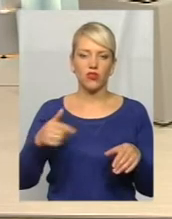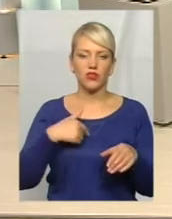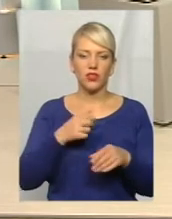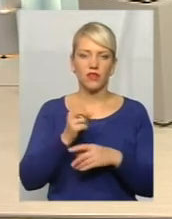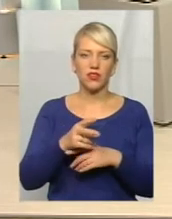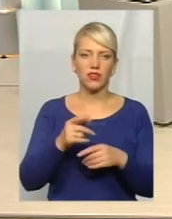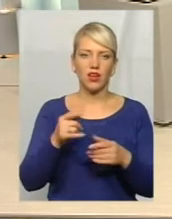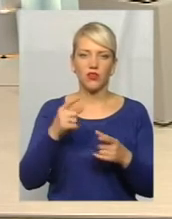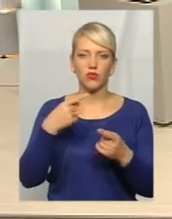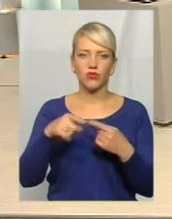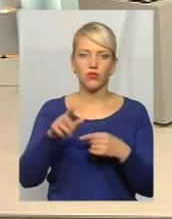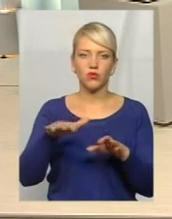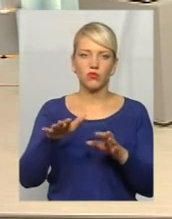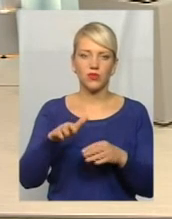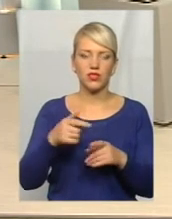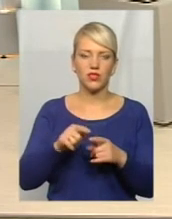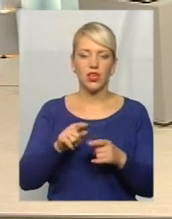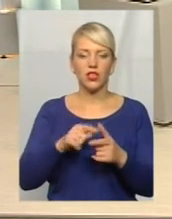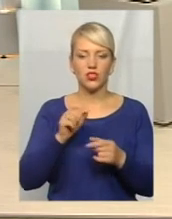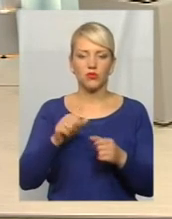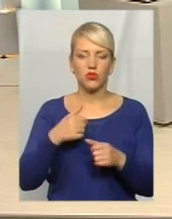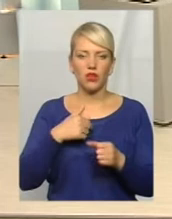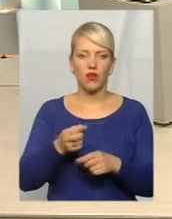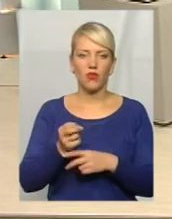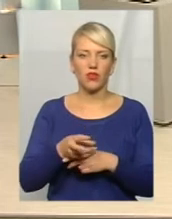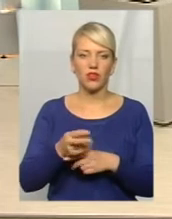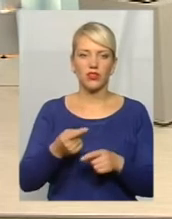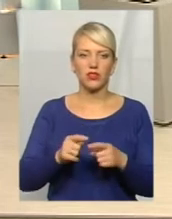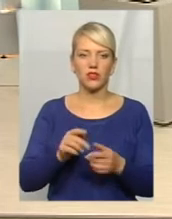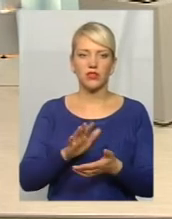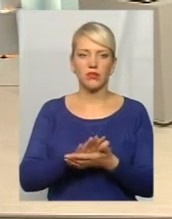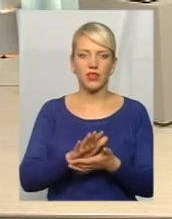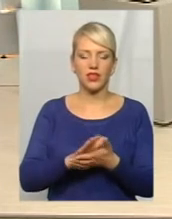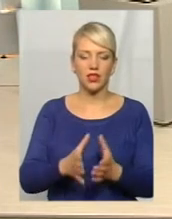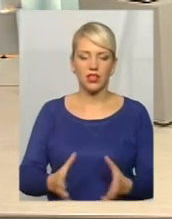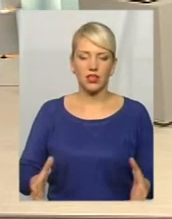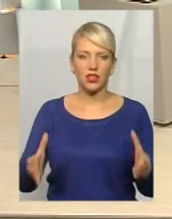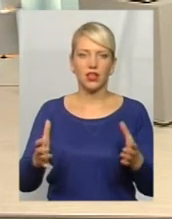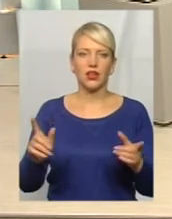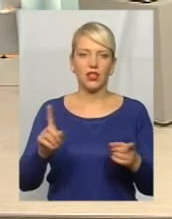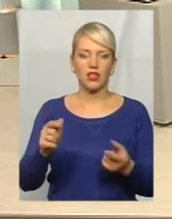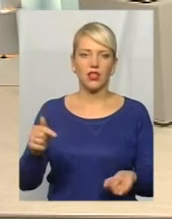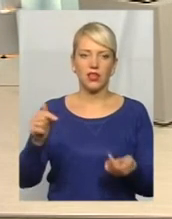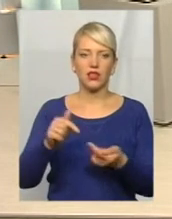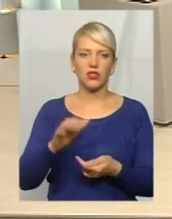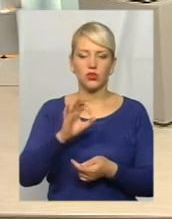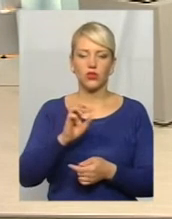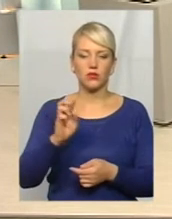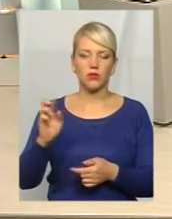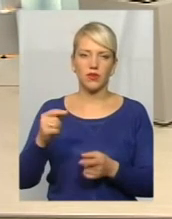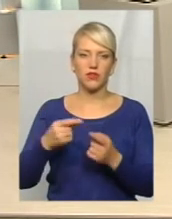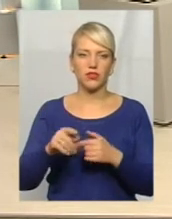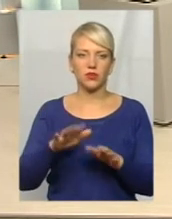щодня маленькими порціями. Чи можу я його викидувати в смітники, які належать ОСББ в інших місцях. Тому